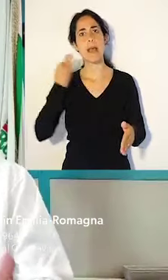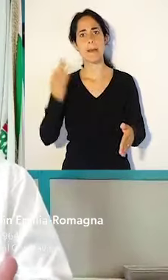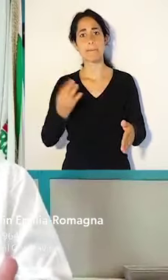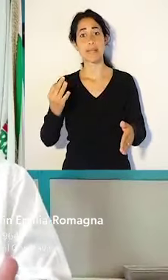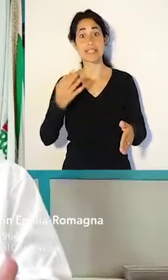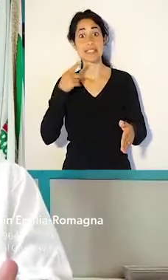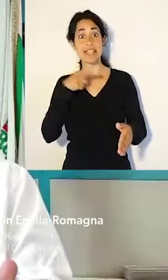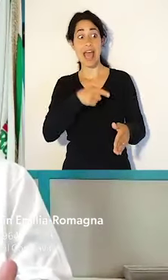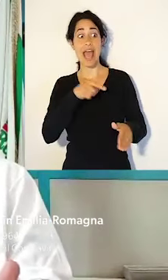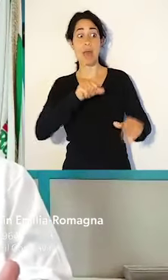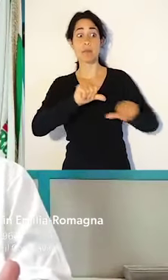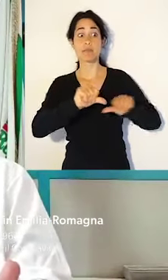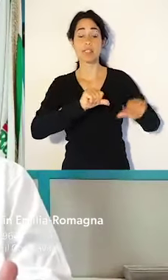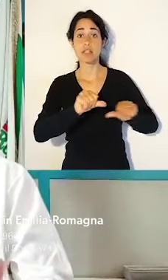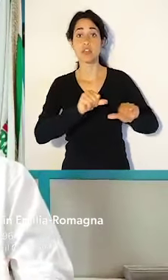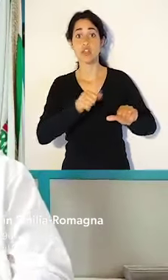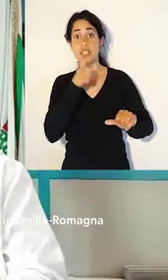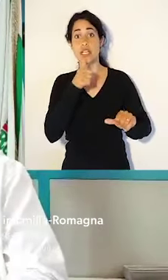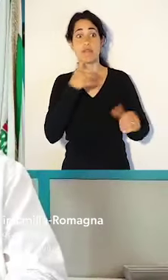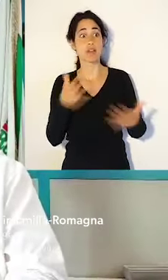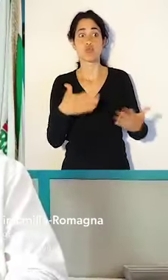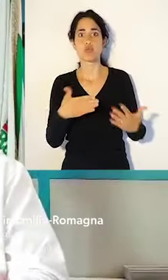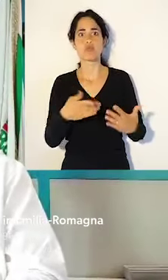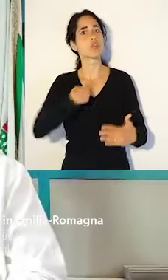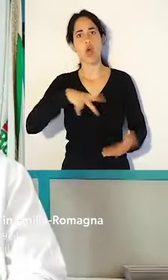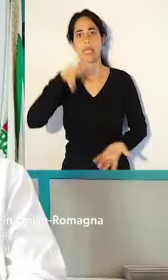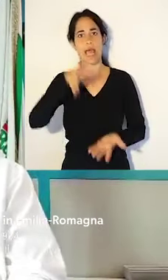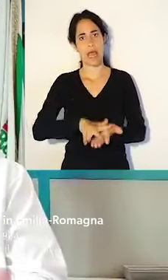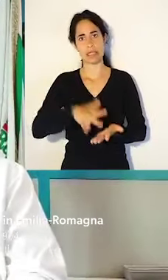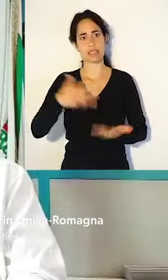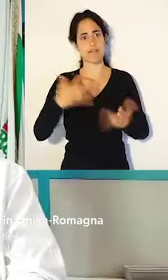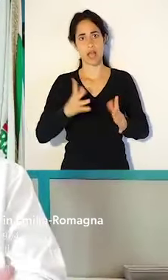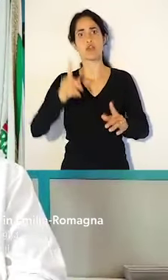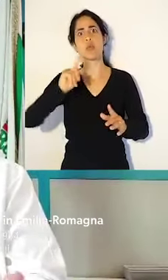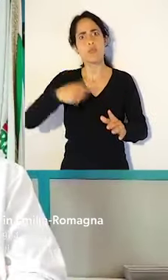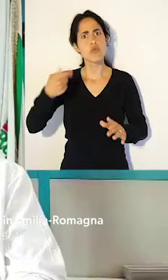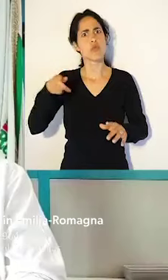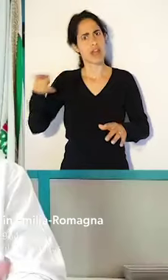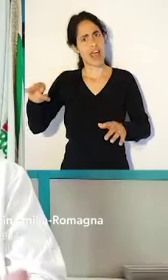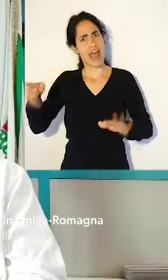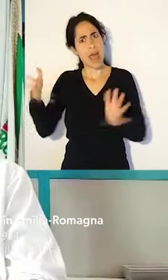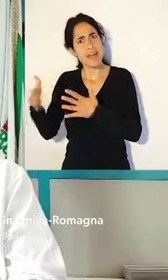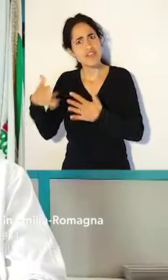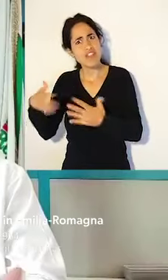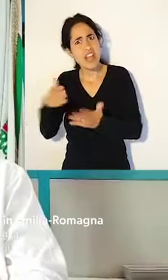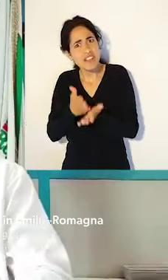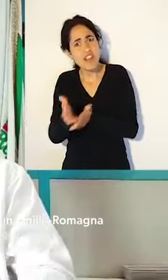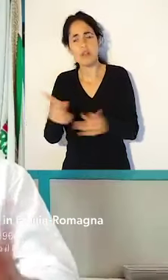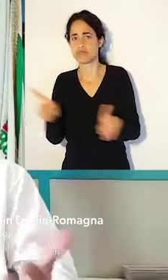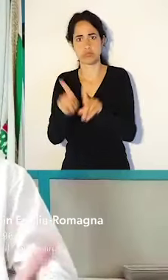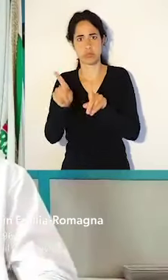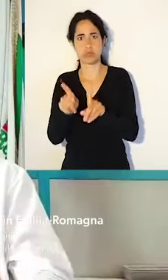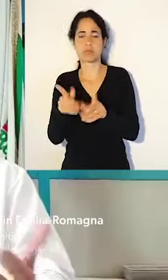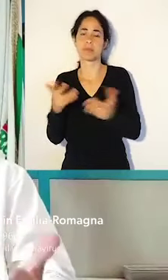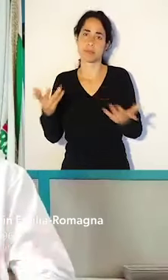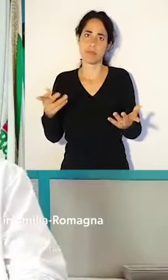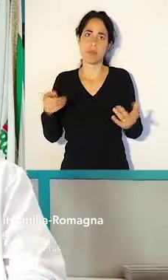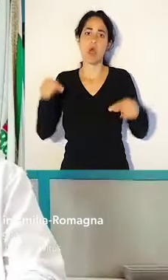sanitarie urgenti e indifferibili. Anche adesso, ovviamente, se c'è un'urgenza, se c'è